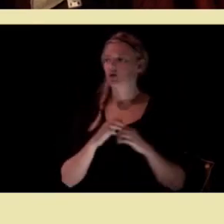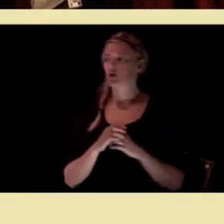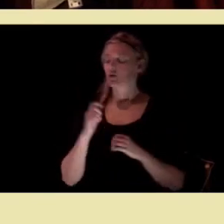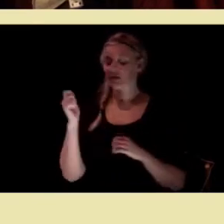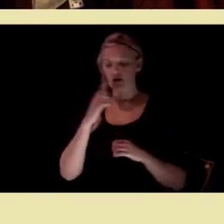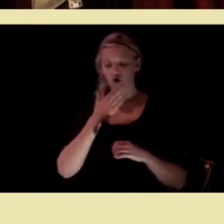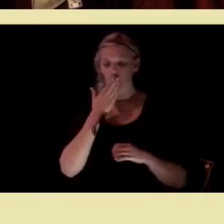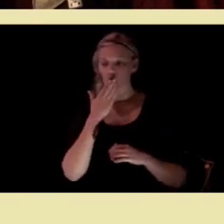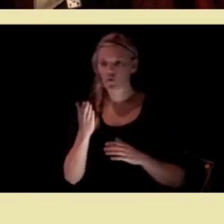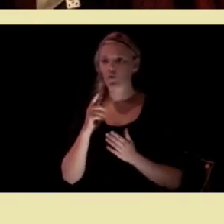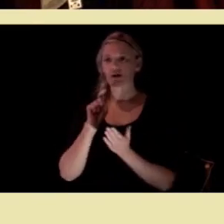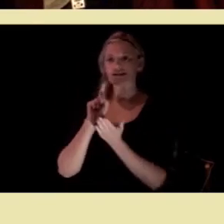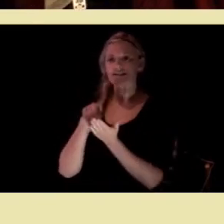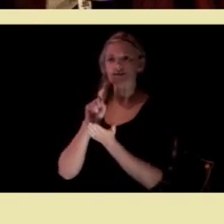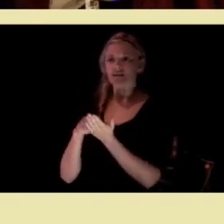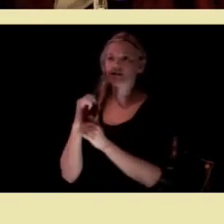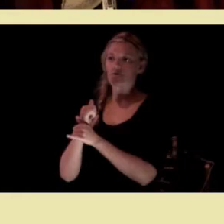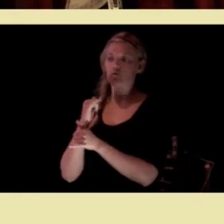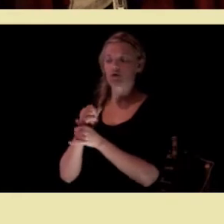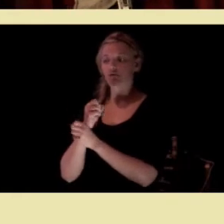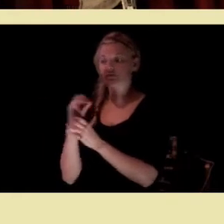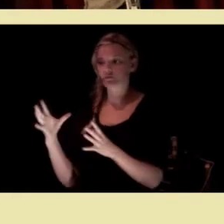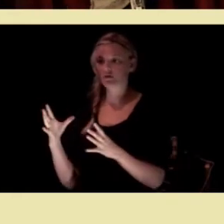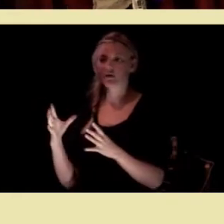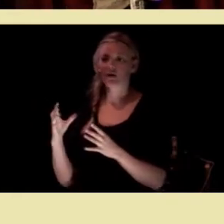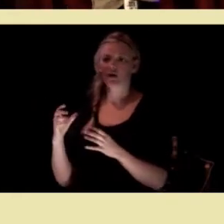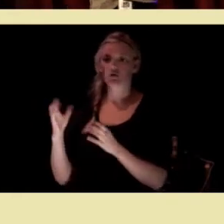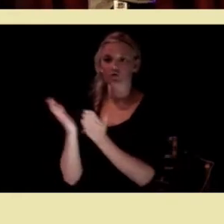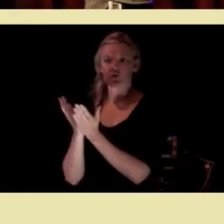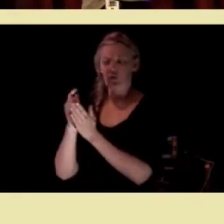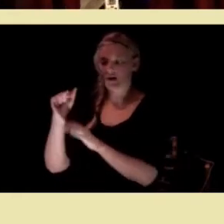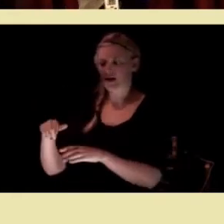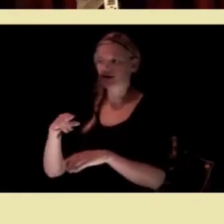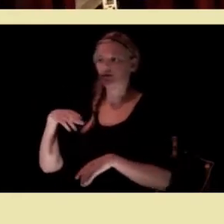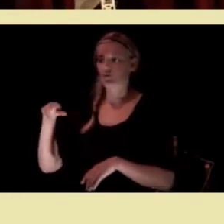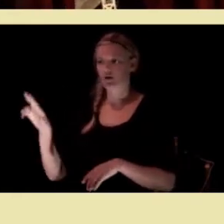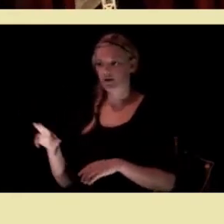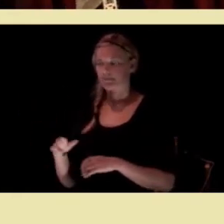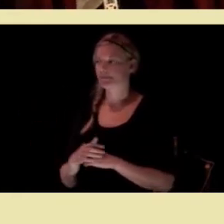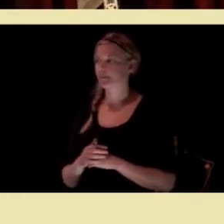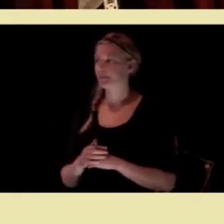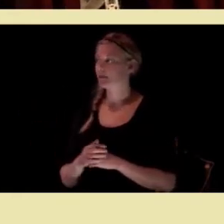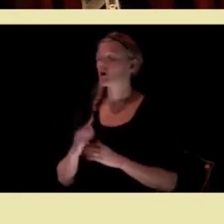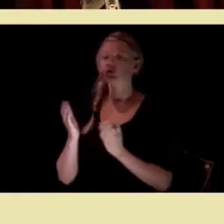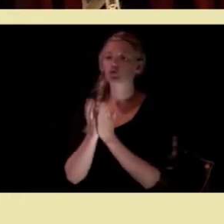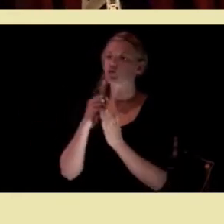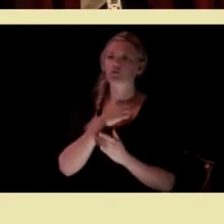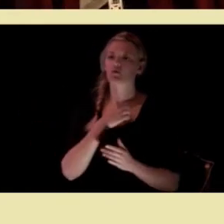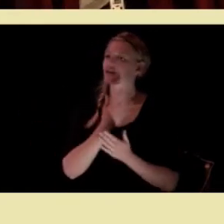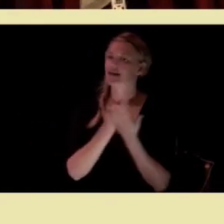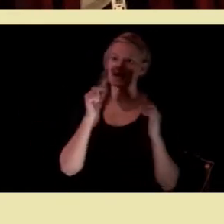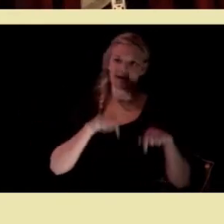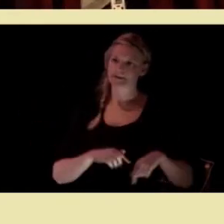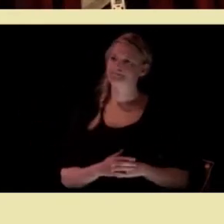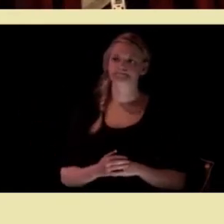viktige innspill til hvordan vi skal tenke skole i Norge. Og jeg røper ikke mer, for svarene må jeg fortelle selv. Og i dag ikke skoleproffene her.